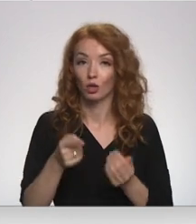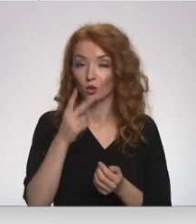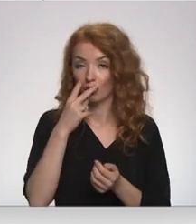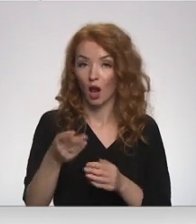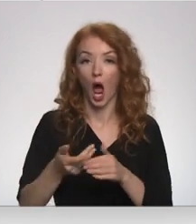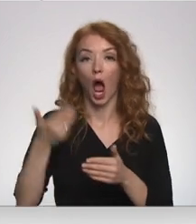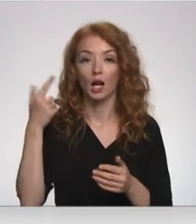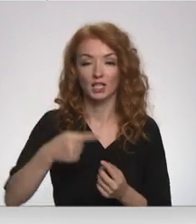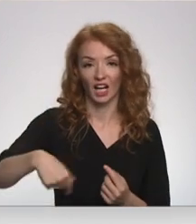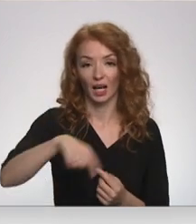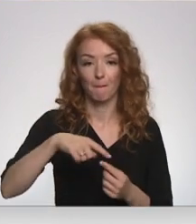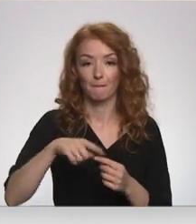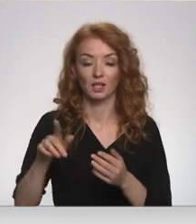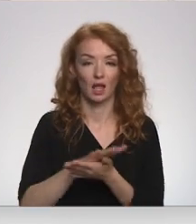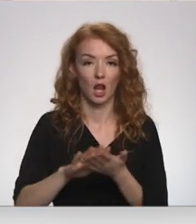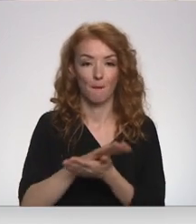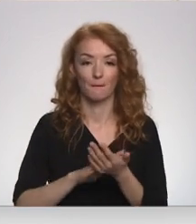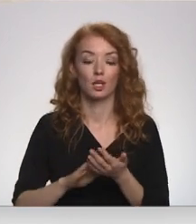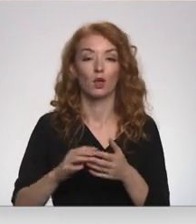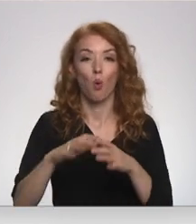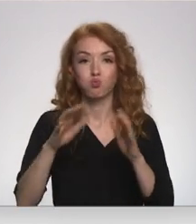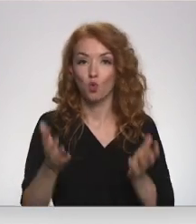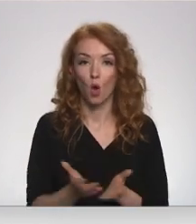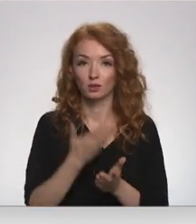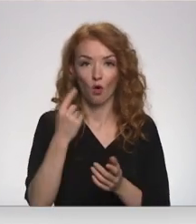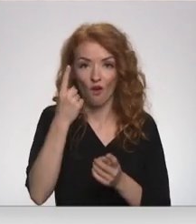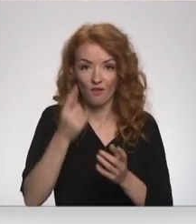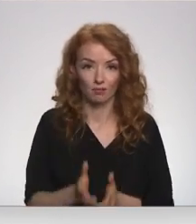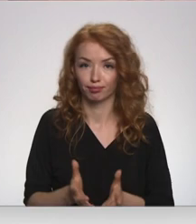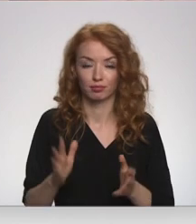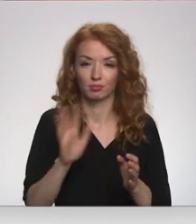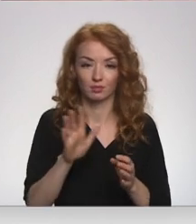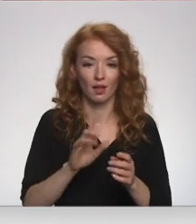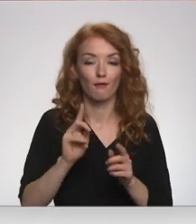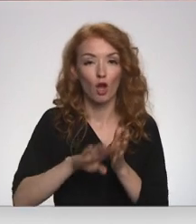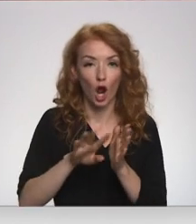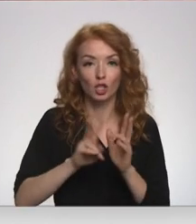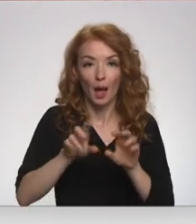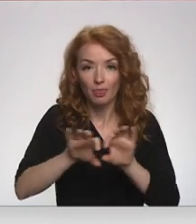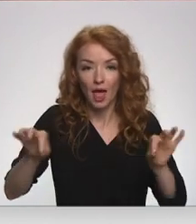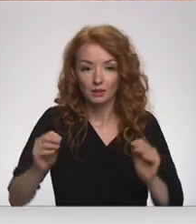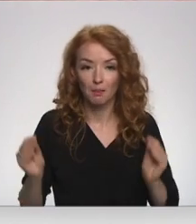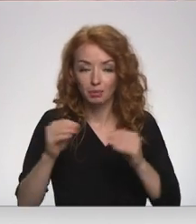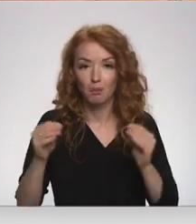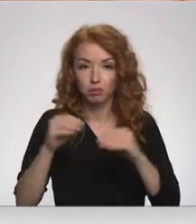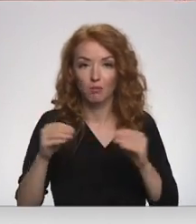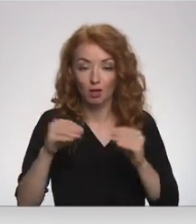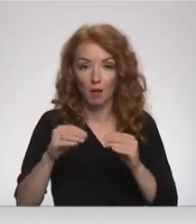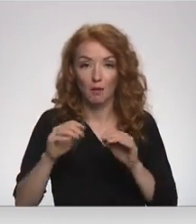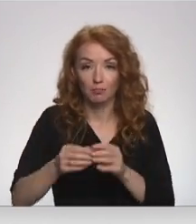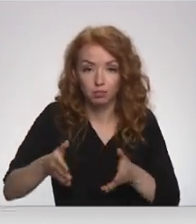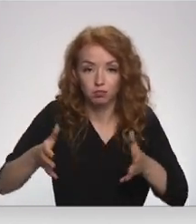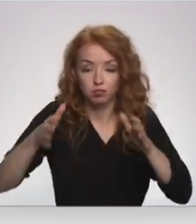ripas keramiku. Podu netaisa no viena gabala, bet lipina ar desiņām un pēc tam pievirpo. Viņus apdedzina